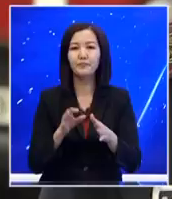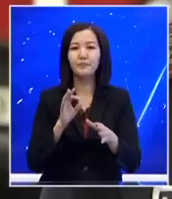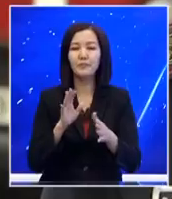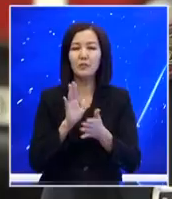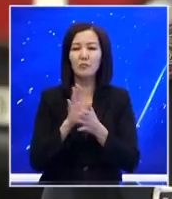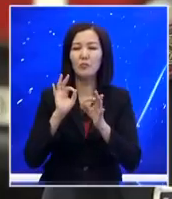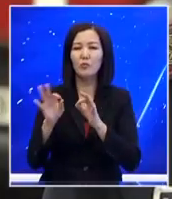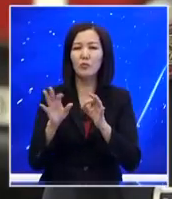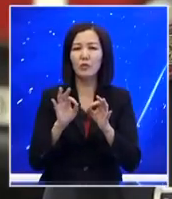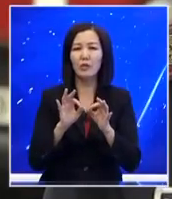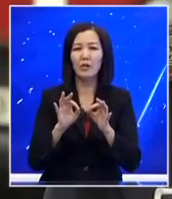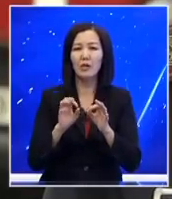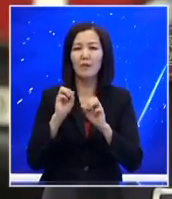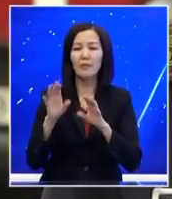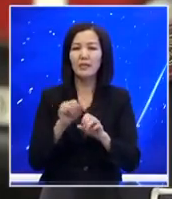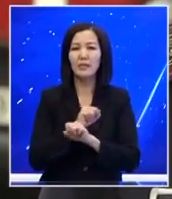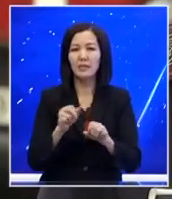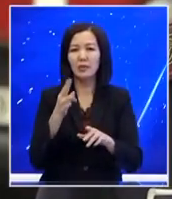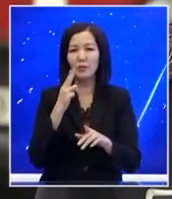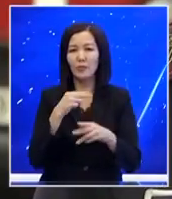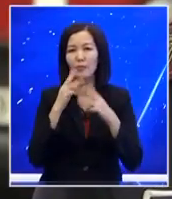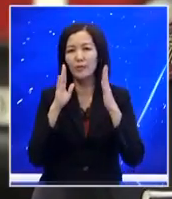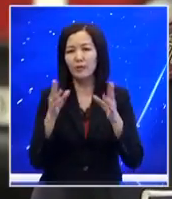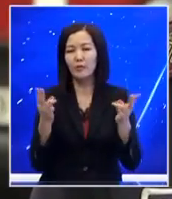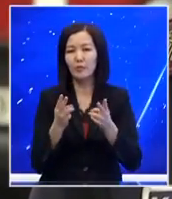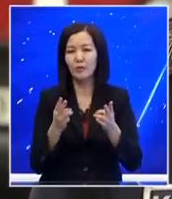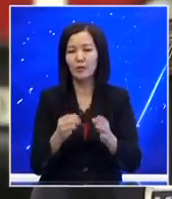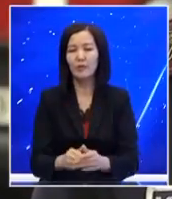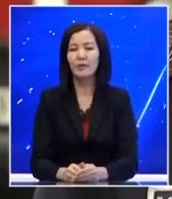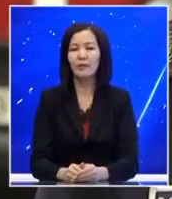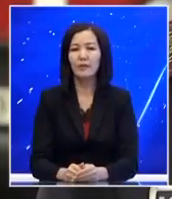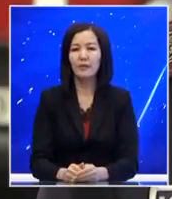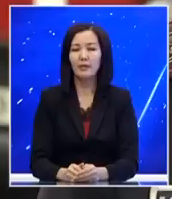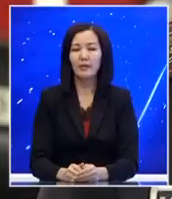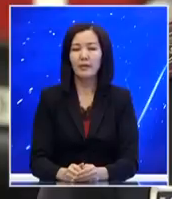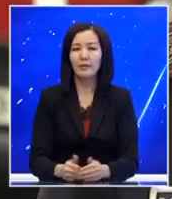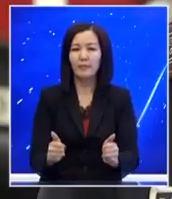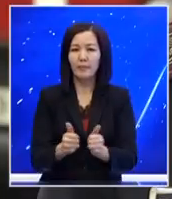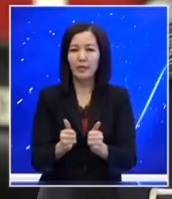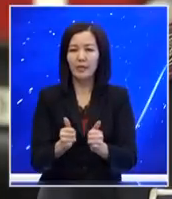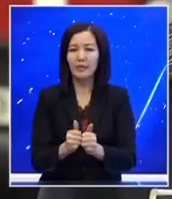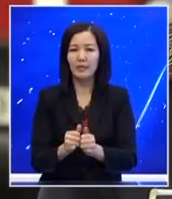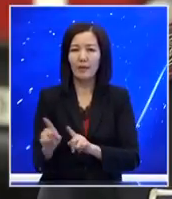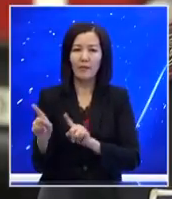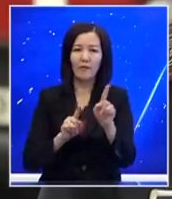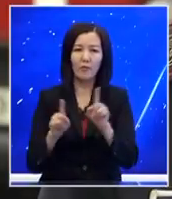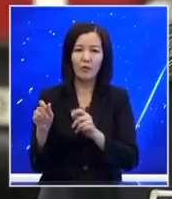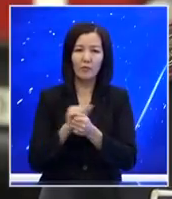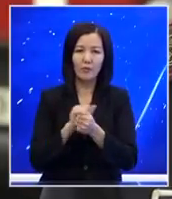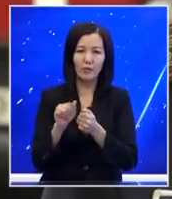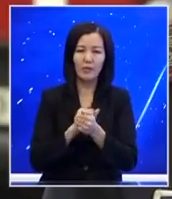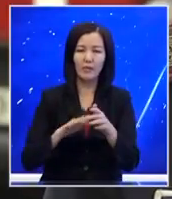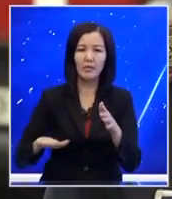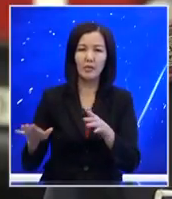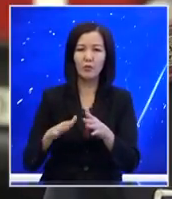вблизи сгораемых конструкций менее чем на 50 метрах, близ хвойных молодняков, а также на